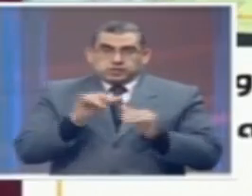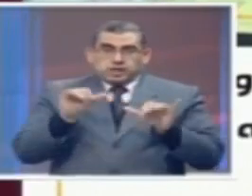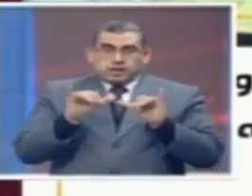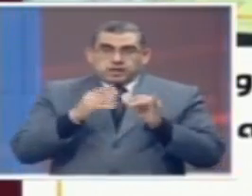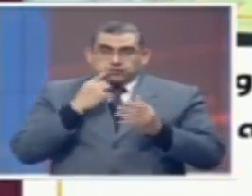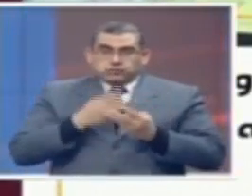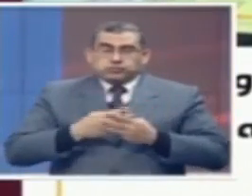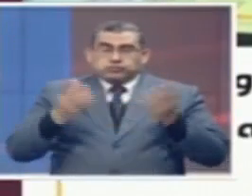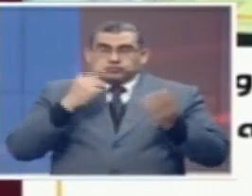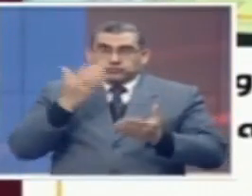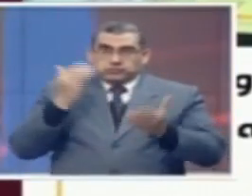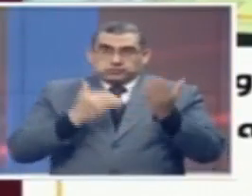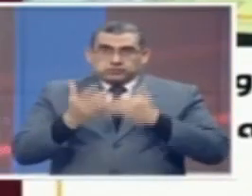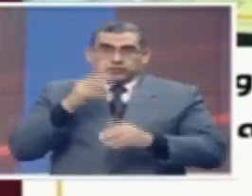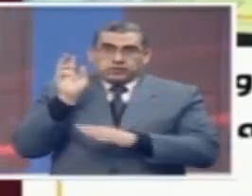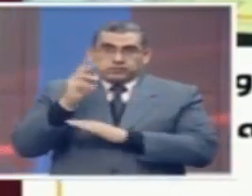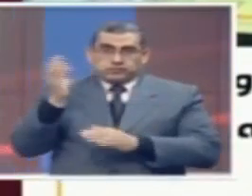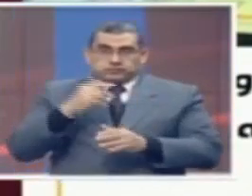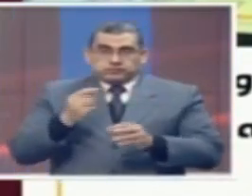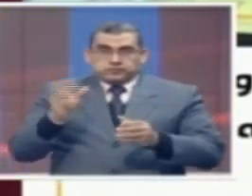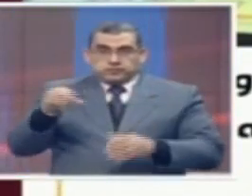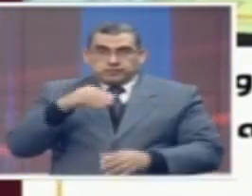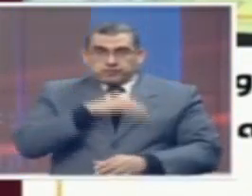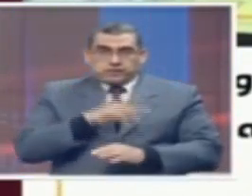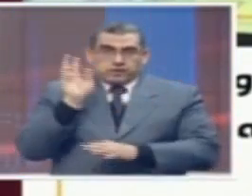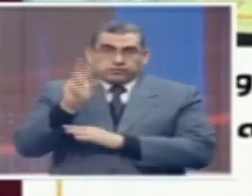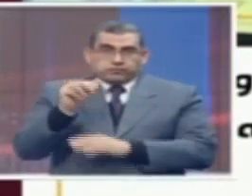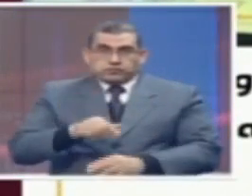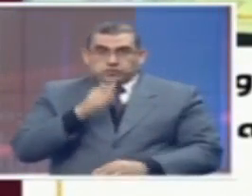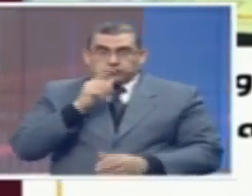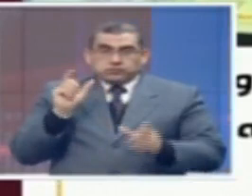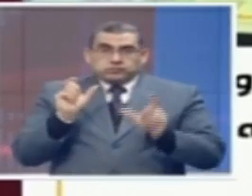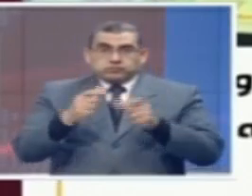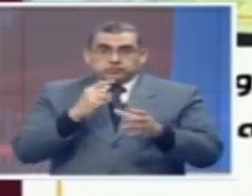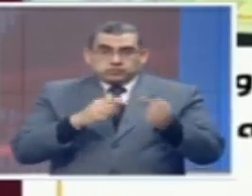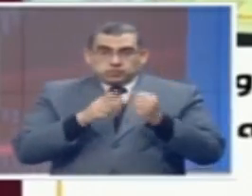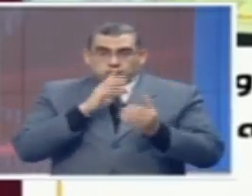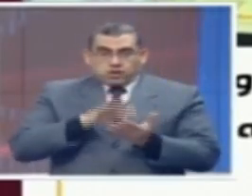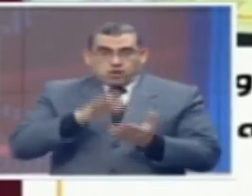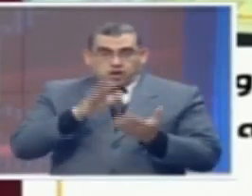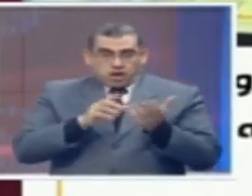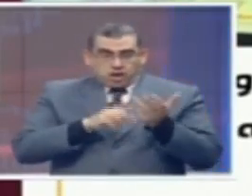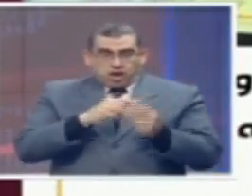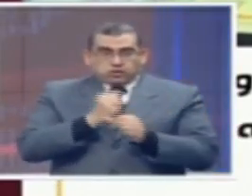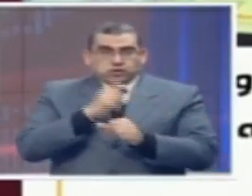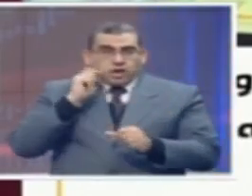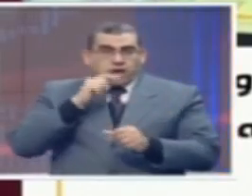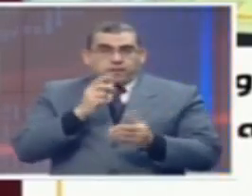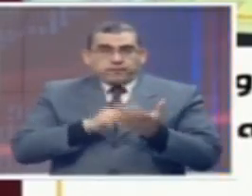الإنترنت لجذب ضحاياه والاستيلاء على أموالهم، وقد تم ضبط المستندات الدالة على نشاطه